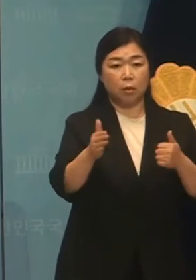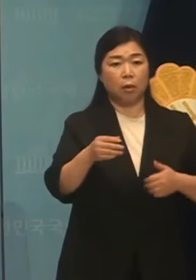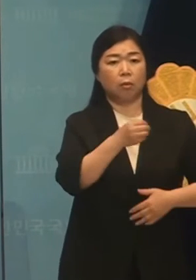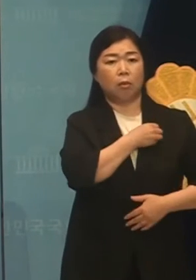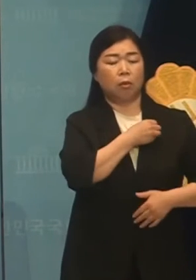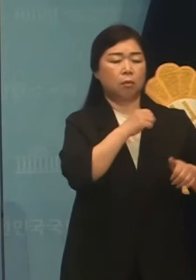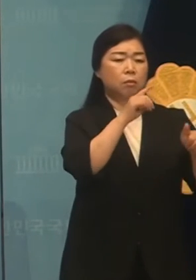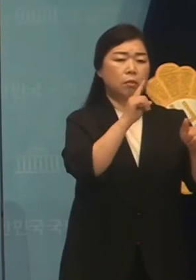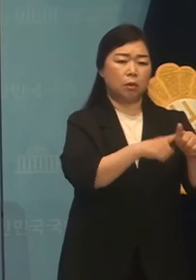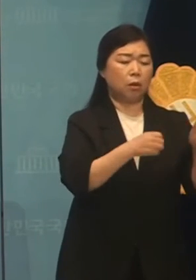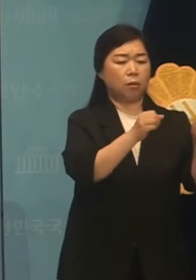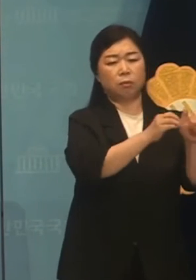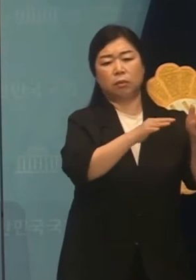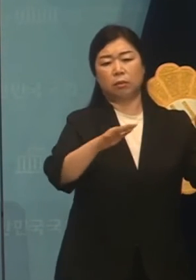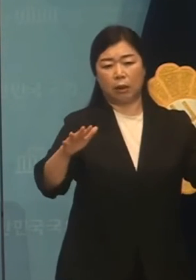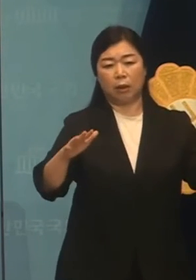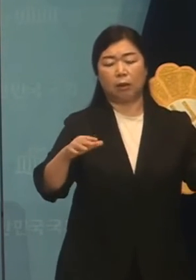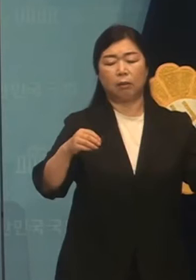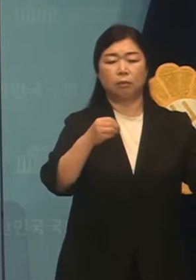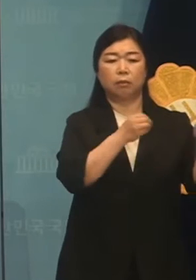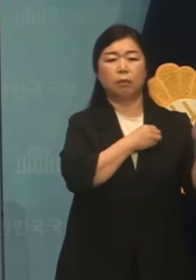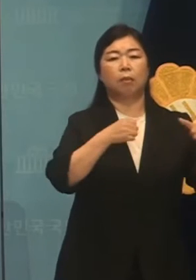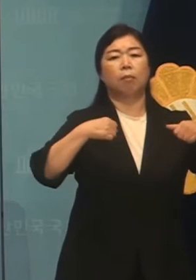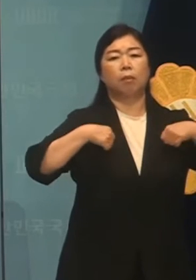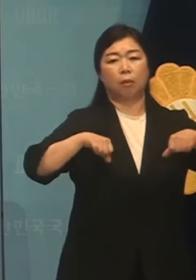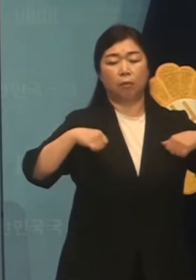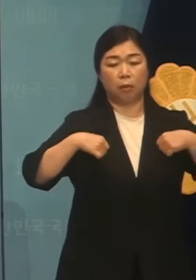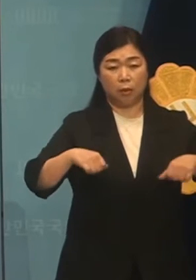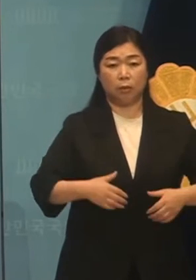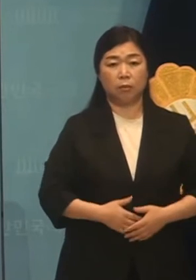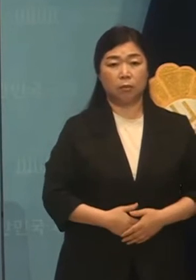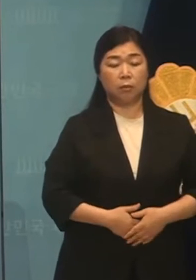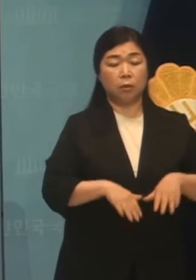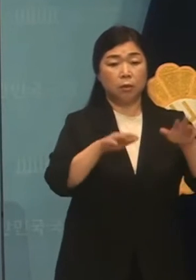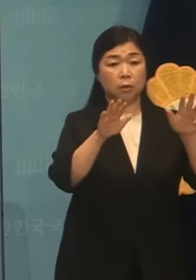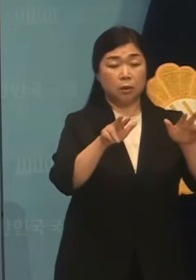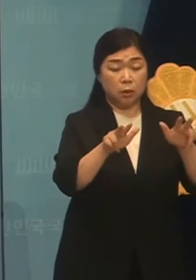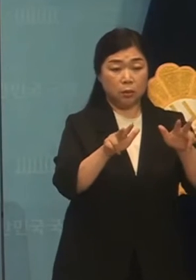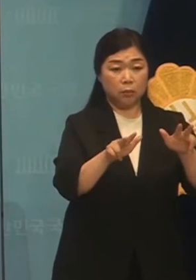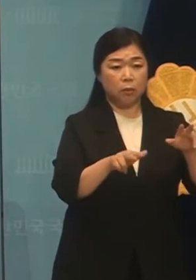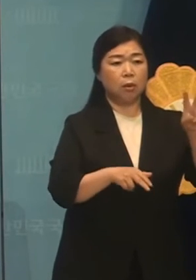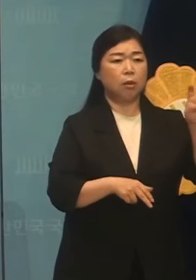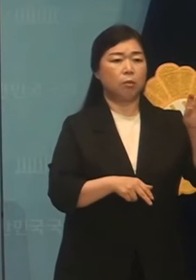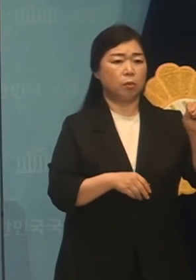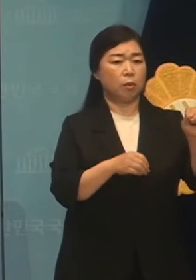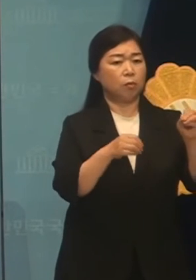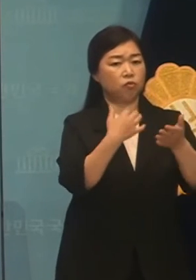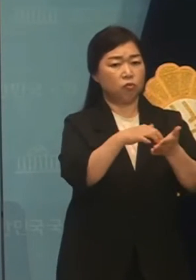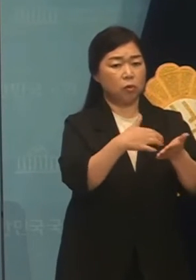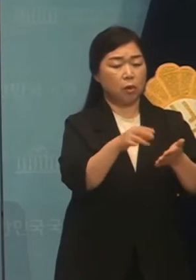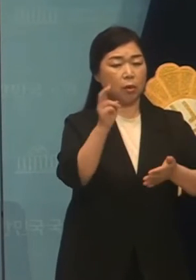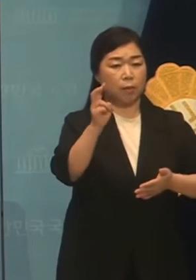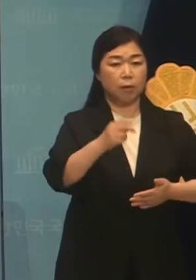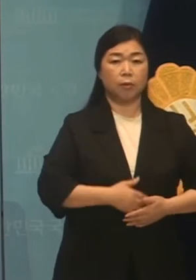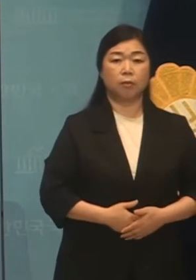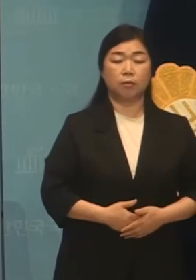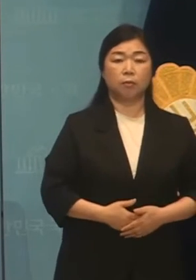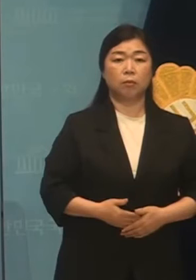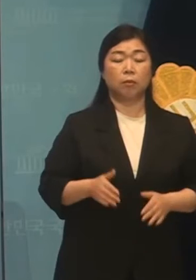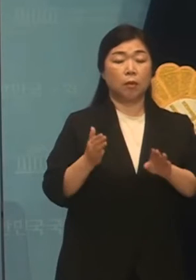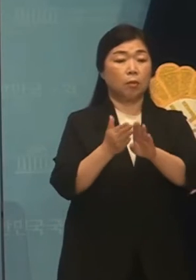당을 떠났습니다. 현재 우리 당의 책임당원은 30만 명도 되지 않는 것으로 알고 있습니다.